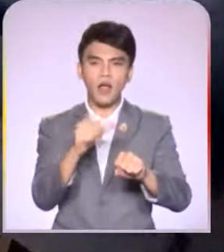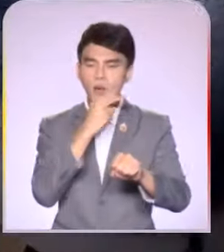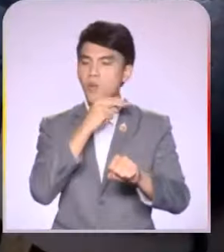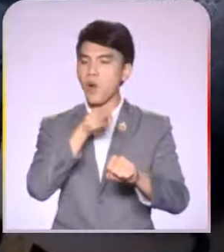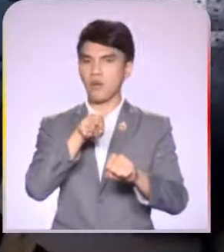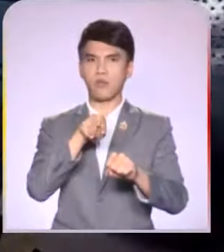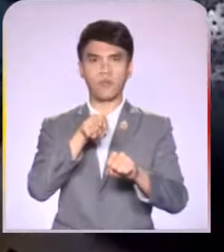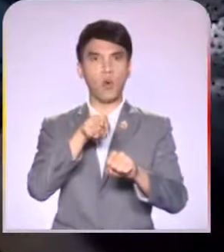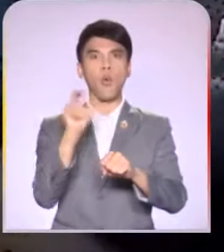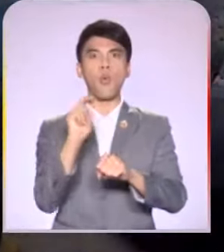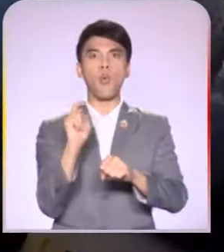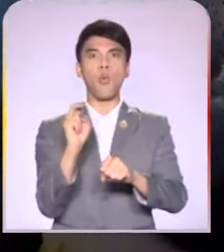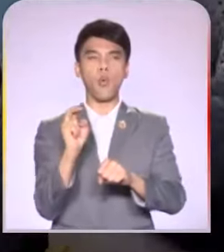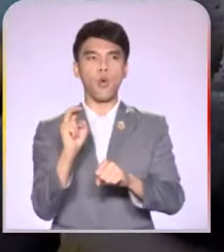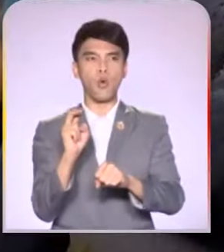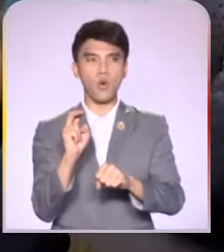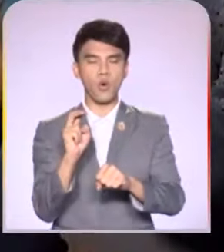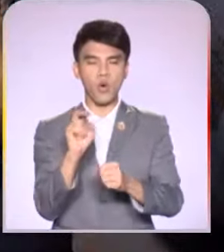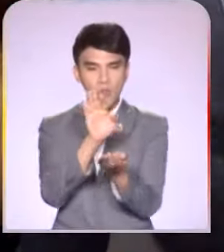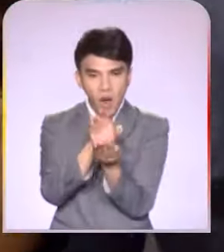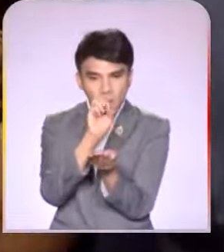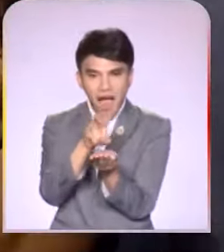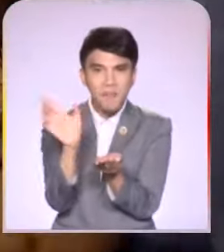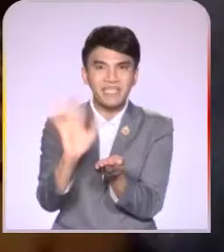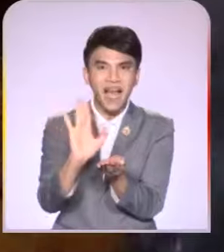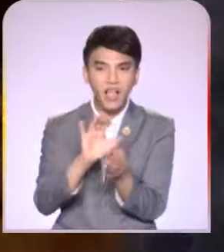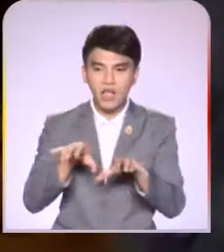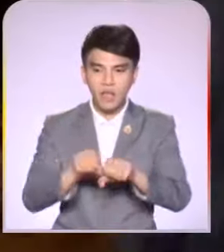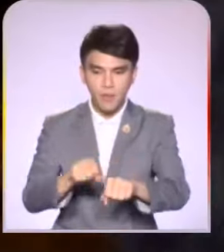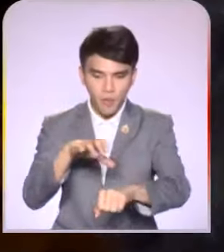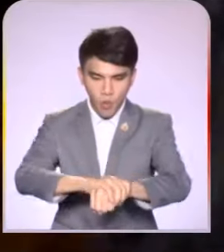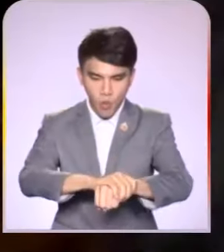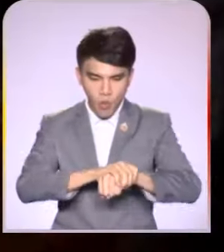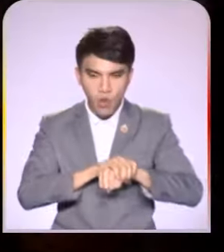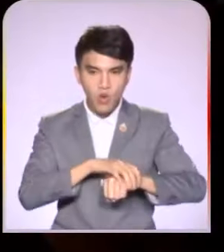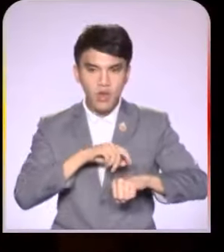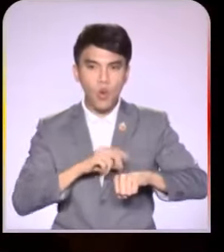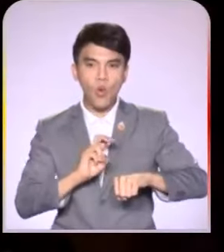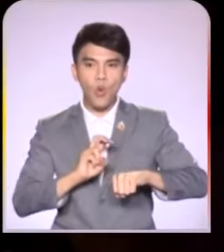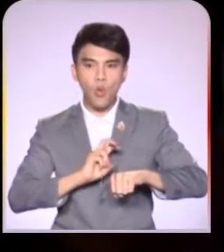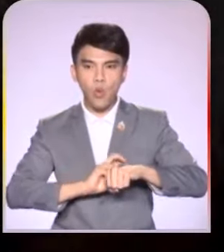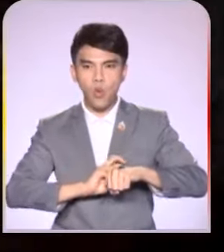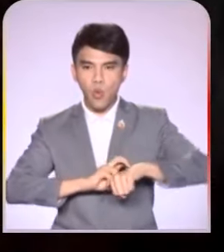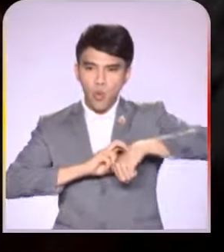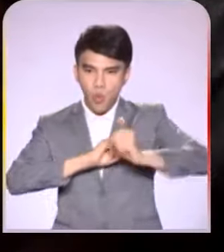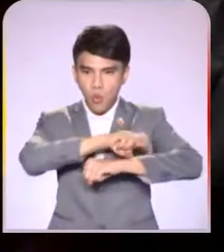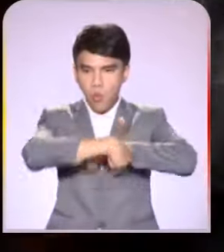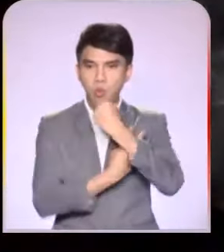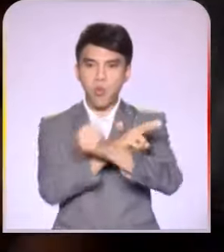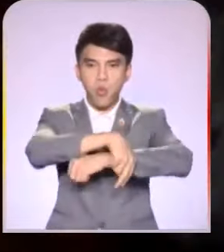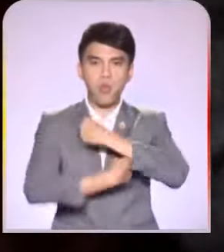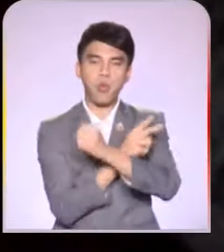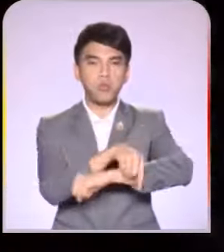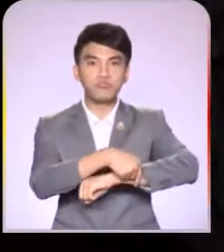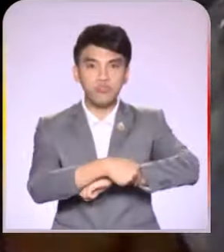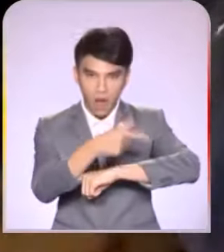องดูเฮ้ยงูไม่ใช่ตัวเงินตัวทองพอจับที่หัวปุ๊บเหมือนกับงูเนี่ยมันก็สะบัดแล้วก็รัดป้าเลย